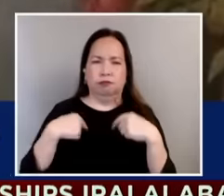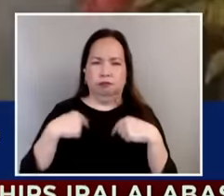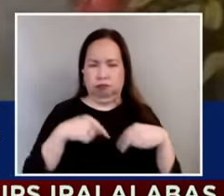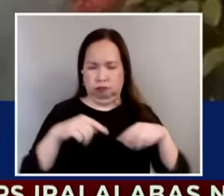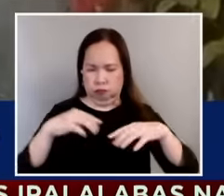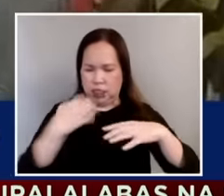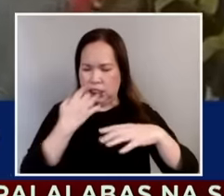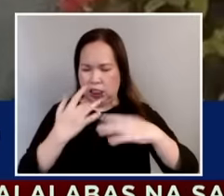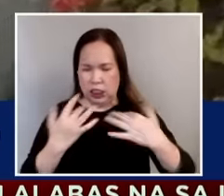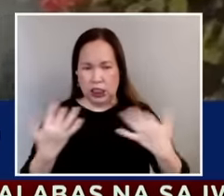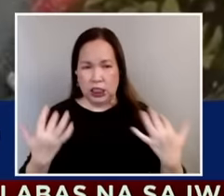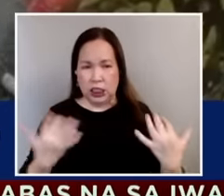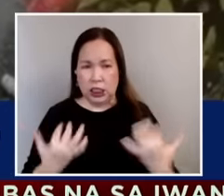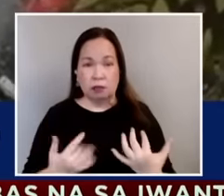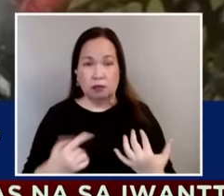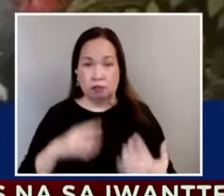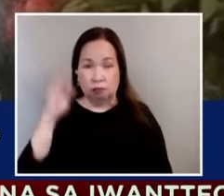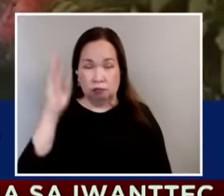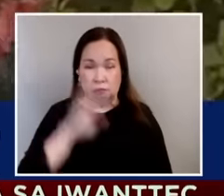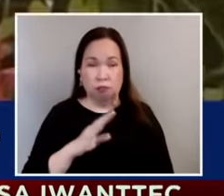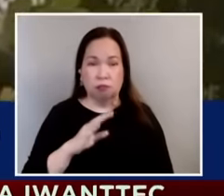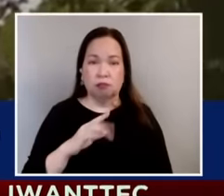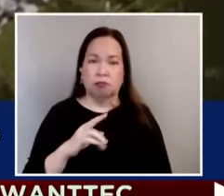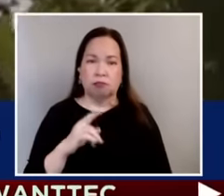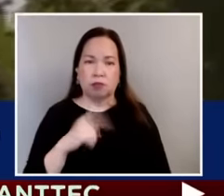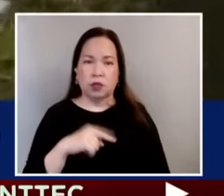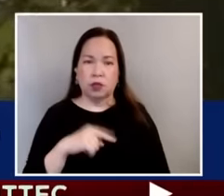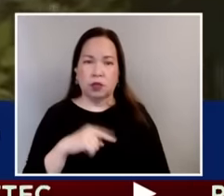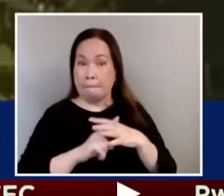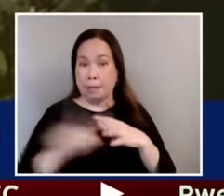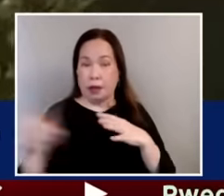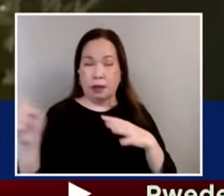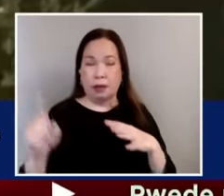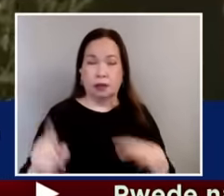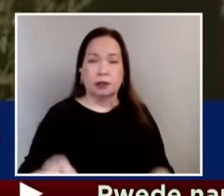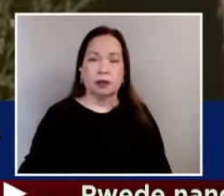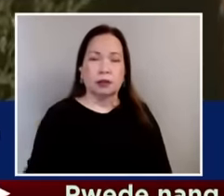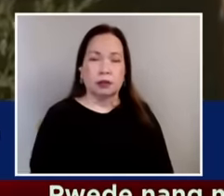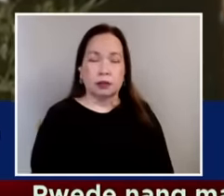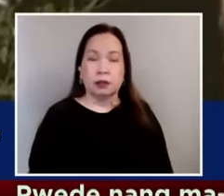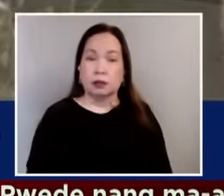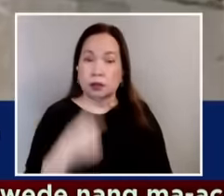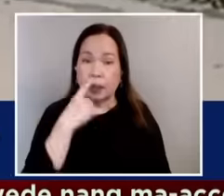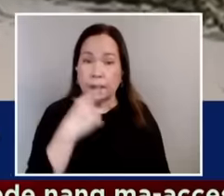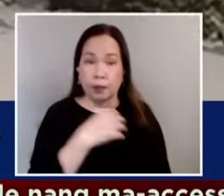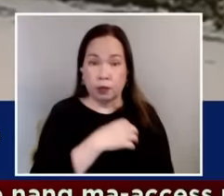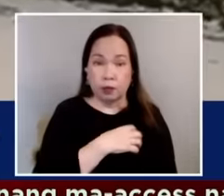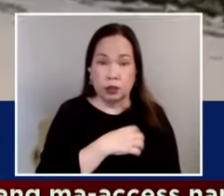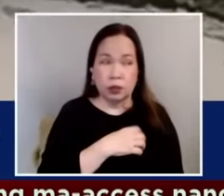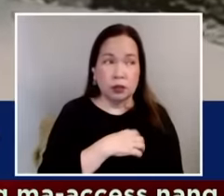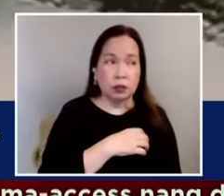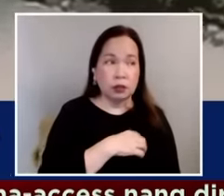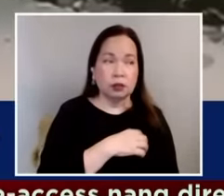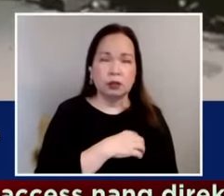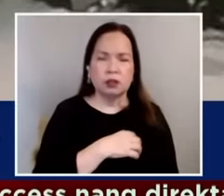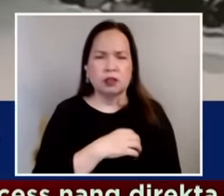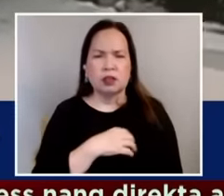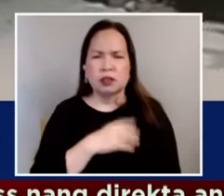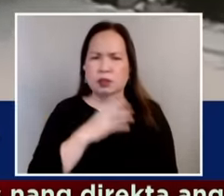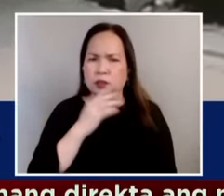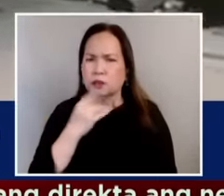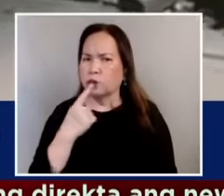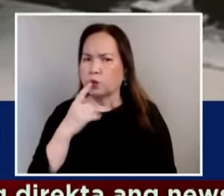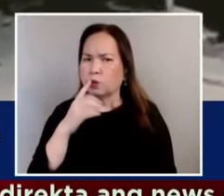ng naturang bake shop. Agad namang tumakas ang mga suspect. Ayon sa pulisya, hindi man na i-report sa kanila